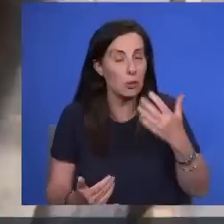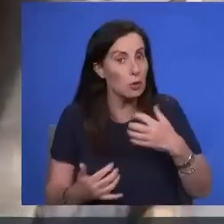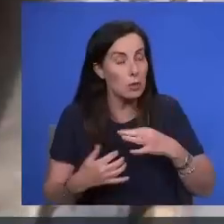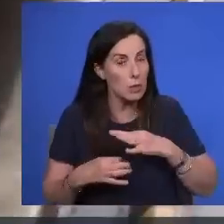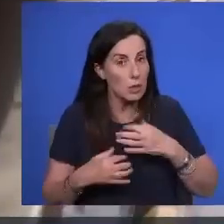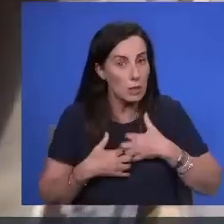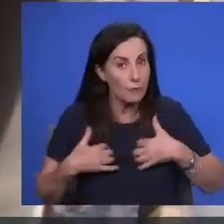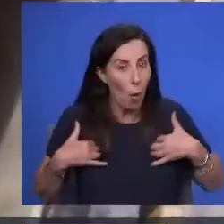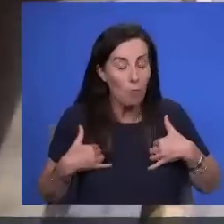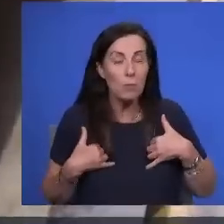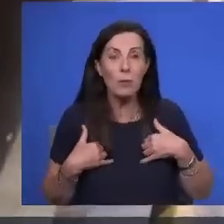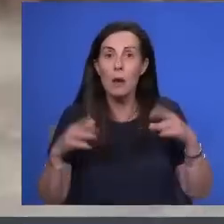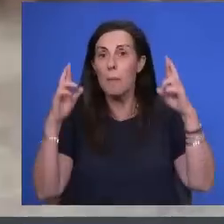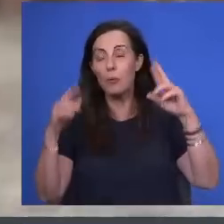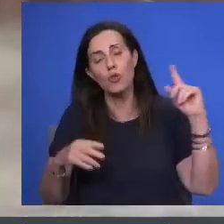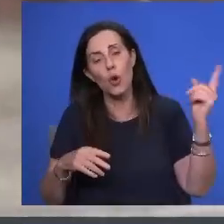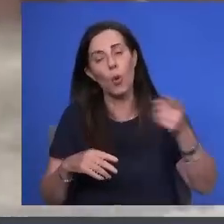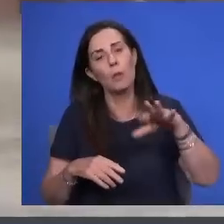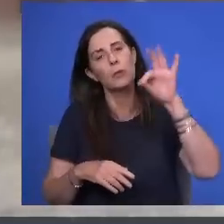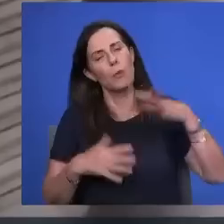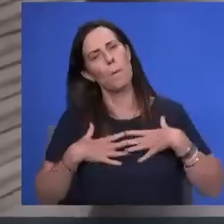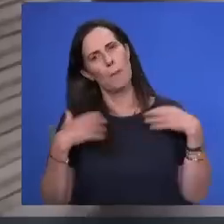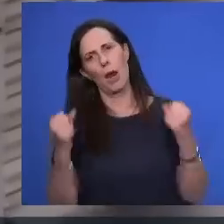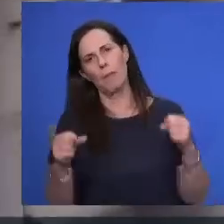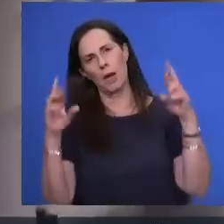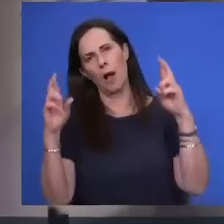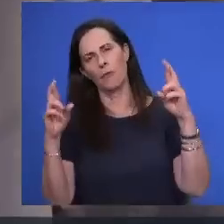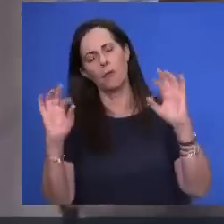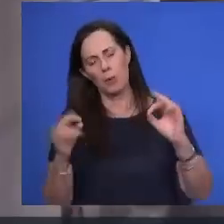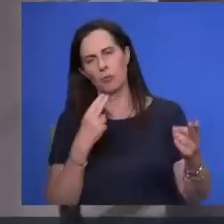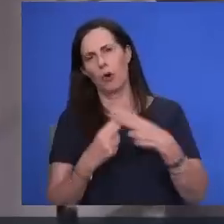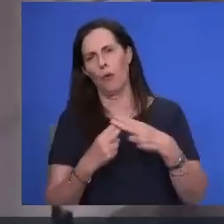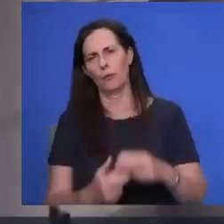במונסון, והתקווה היא שכולם יאותרו בריאים ושלמים ביממה הקרובה.